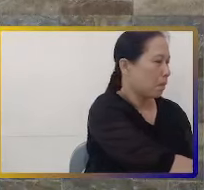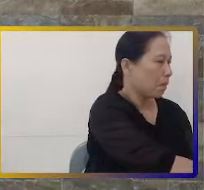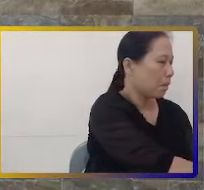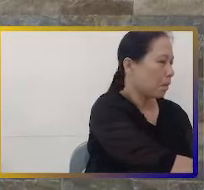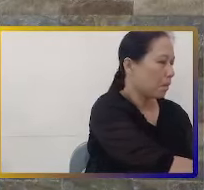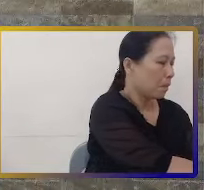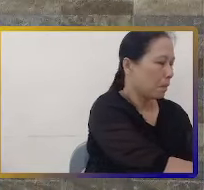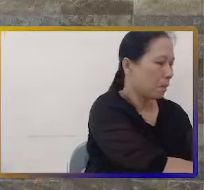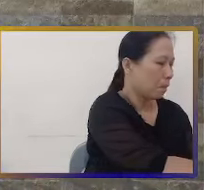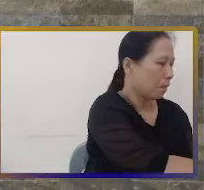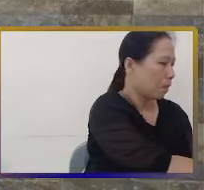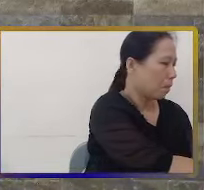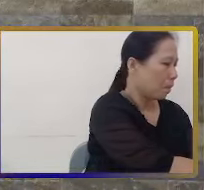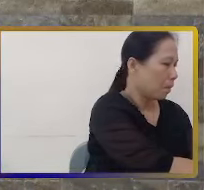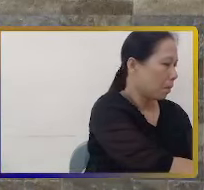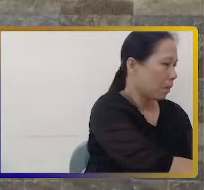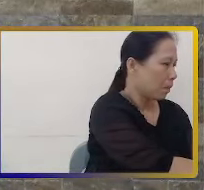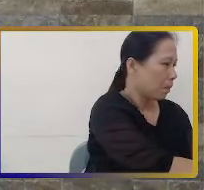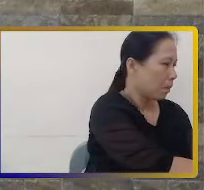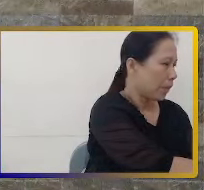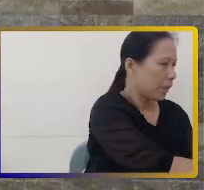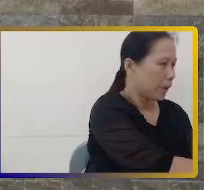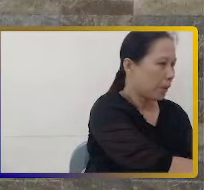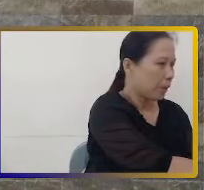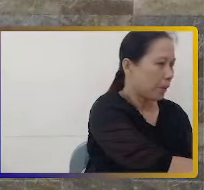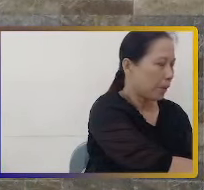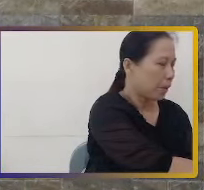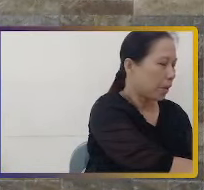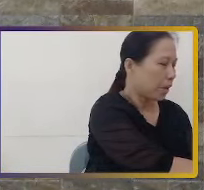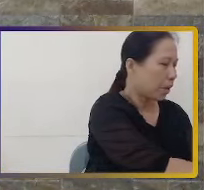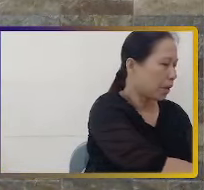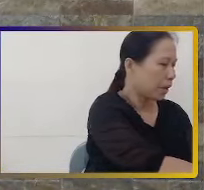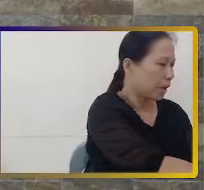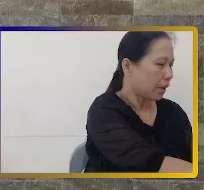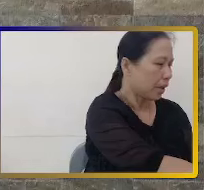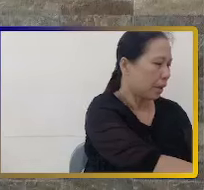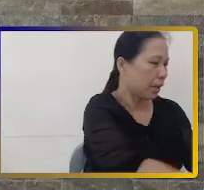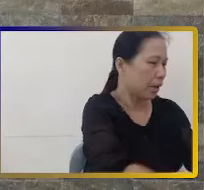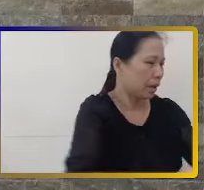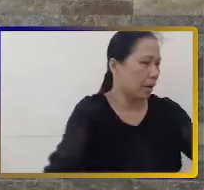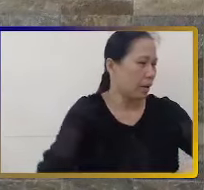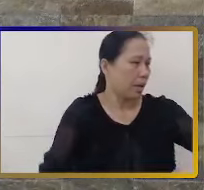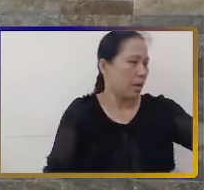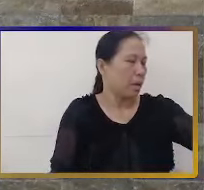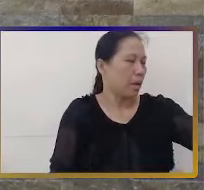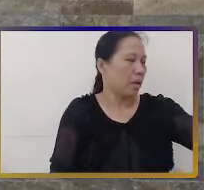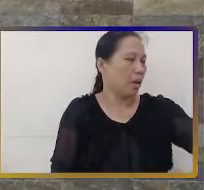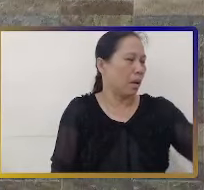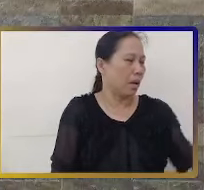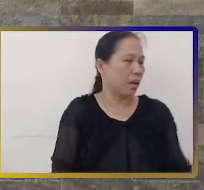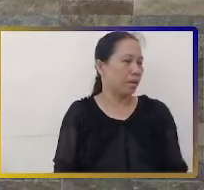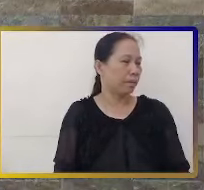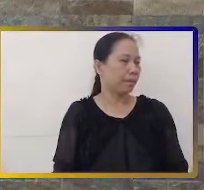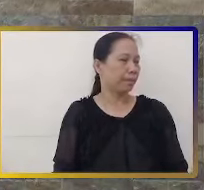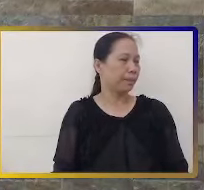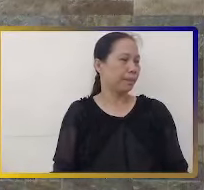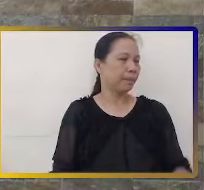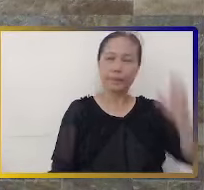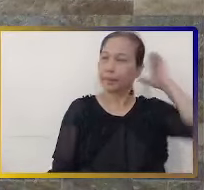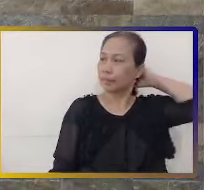look verse number 30 okay now kung ako po sa inyo mapatid halimbawa galing tayo do sa